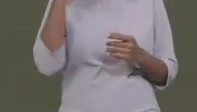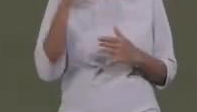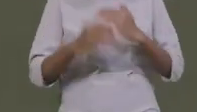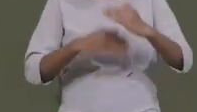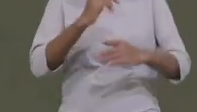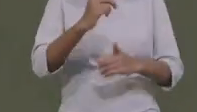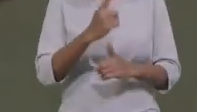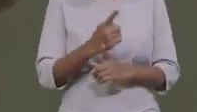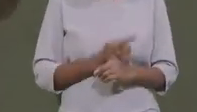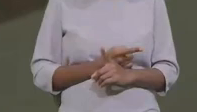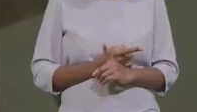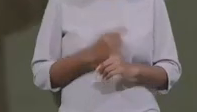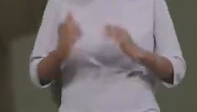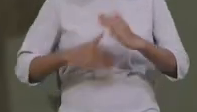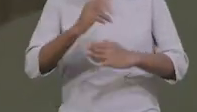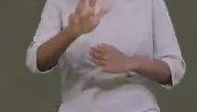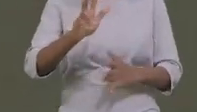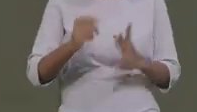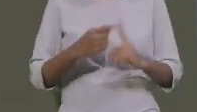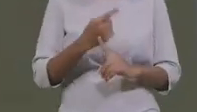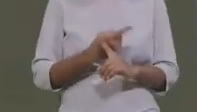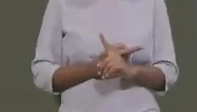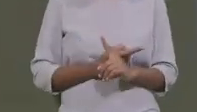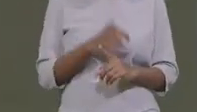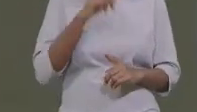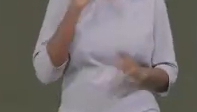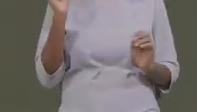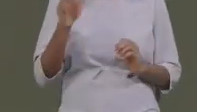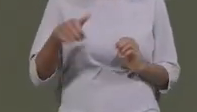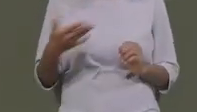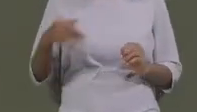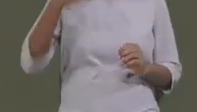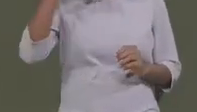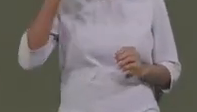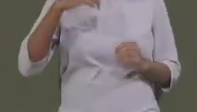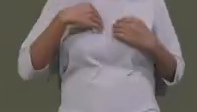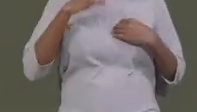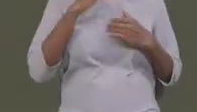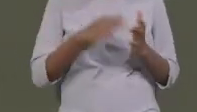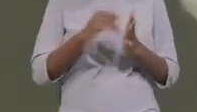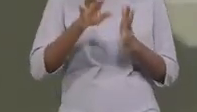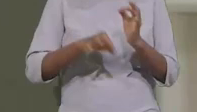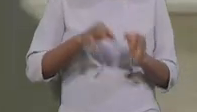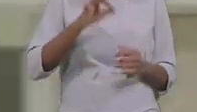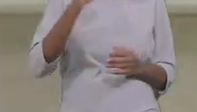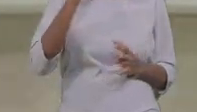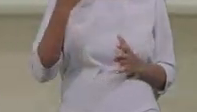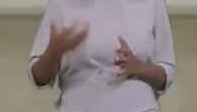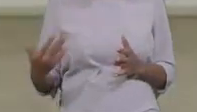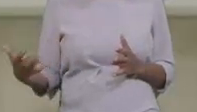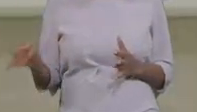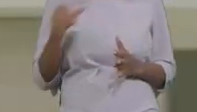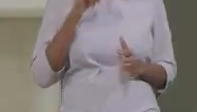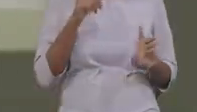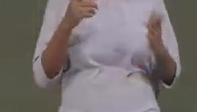comprennent. Si un mois après, trois mois après, tu ne fais plus rien parce que nous savons, oh, que tu t'es épuisé.